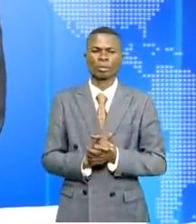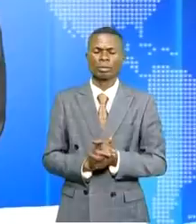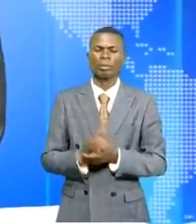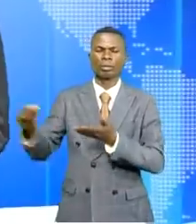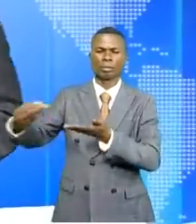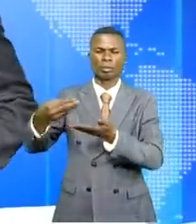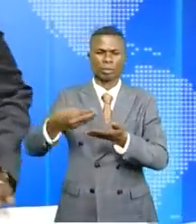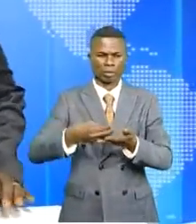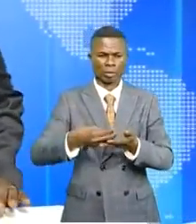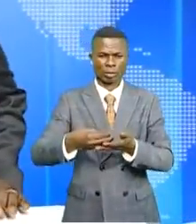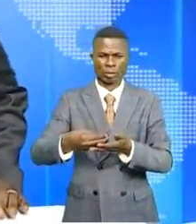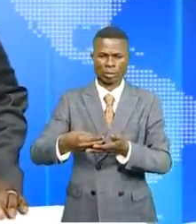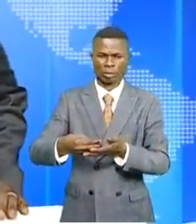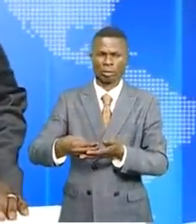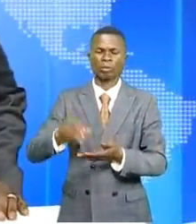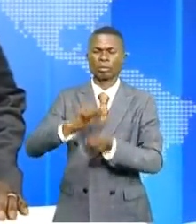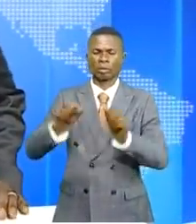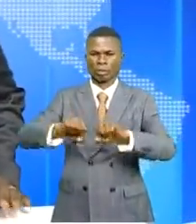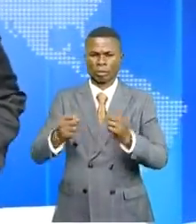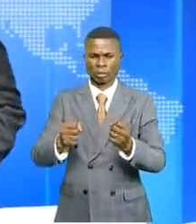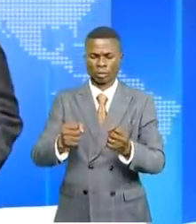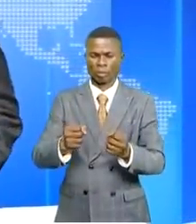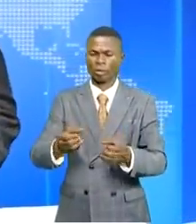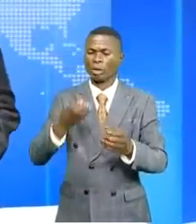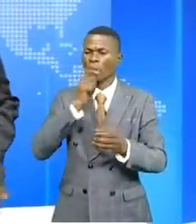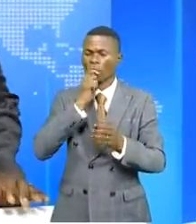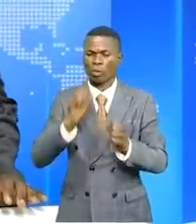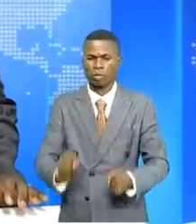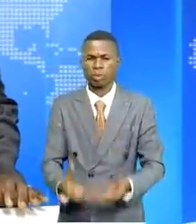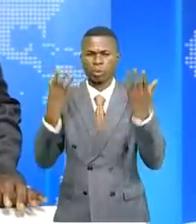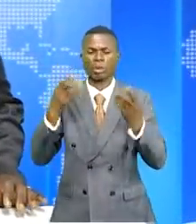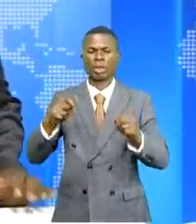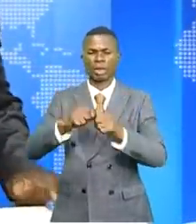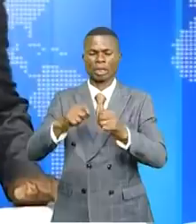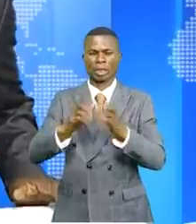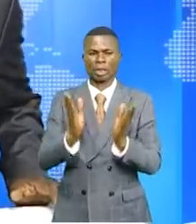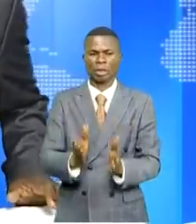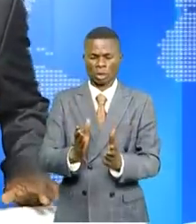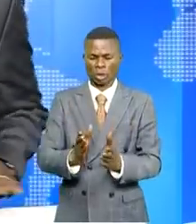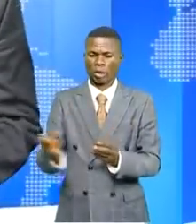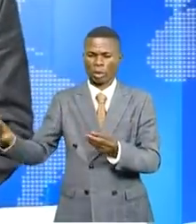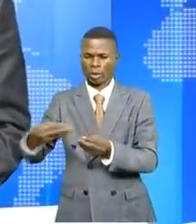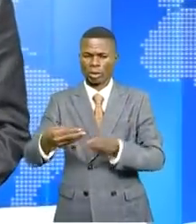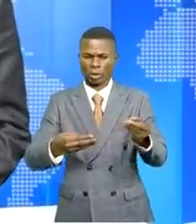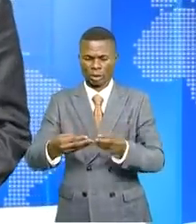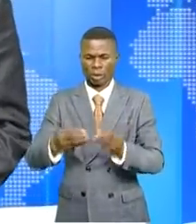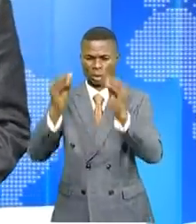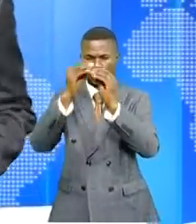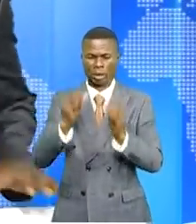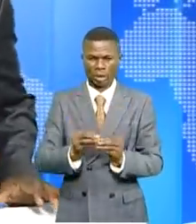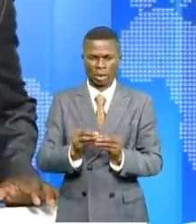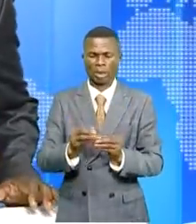Mobilisés depuis les pannes survenues après l'éruption volcanique, les techniciens ont pu recoller les morceaux, les pylônes ont été